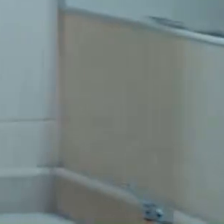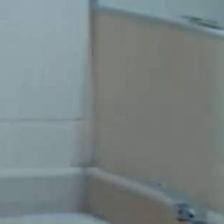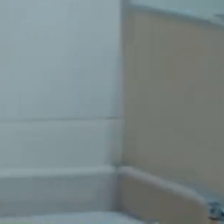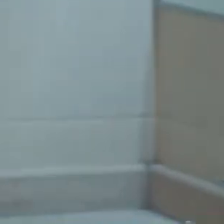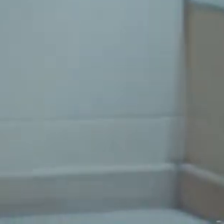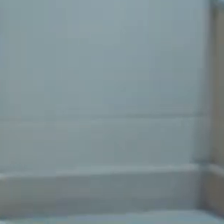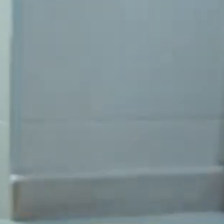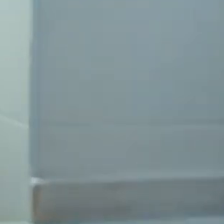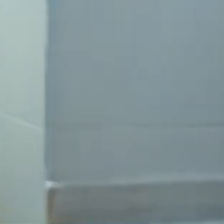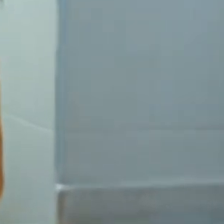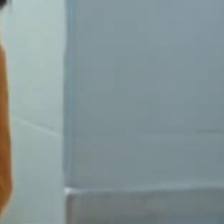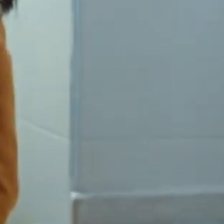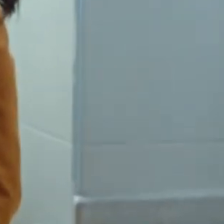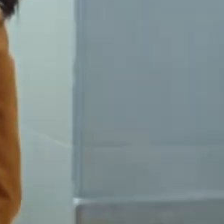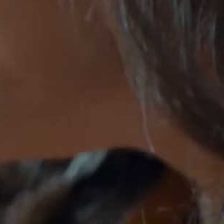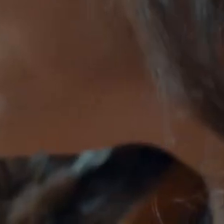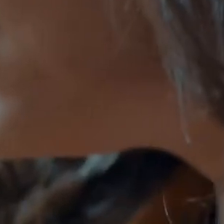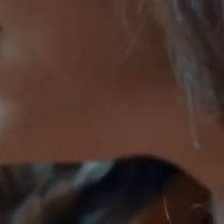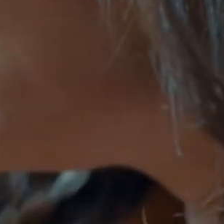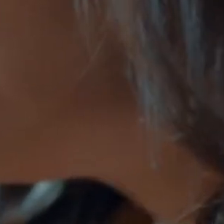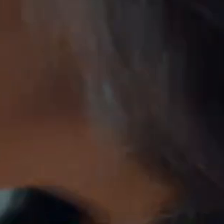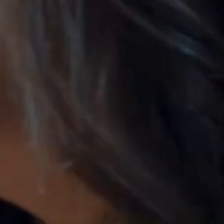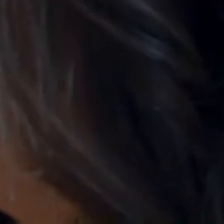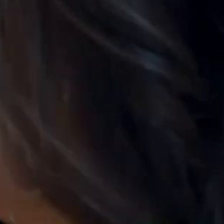Sıkıntılı ifadesiyle düşünüyor.